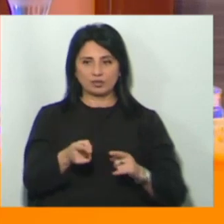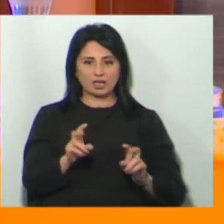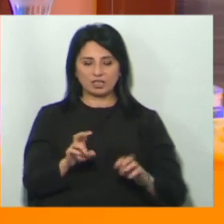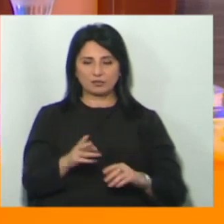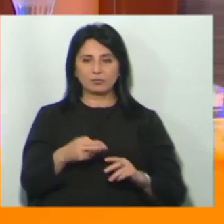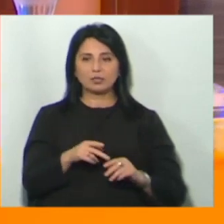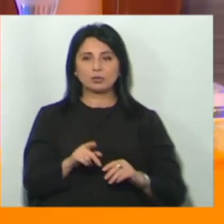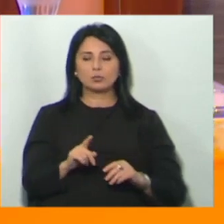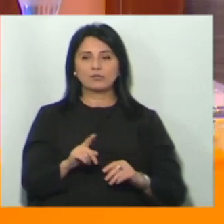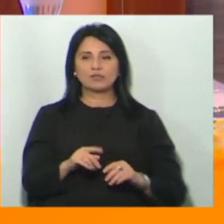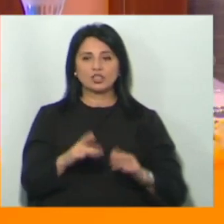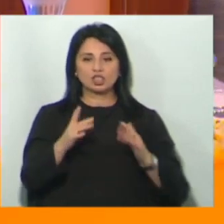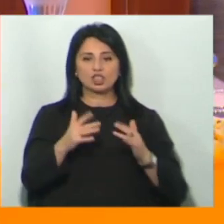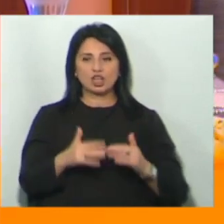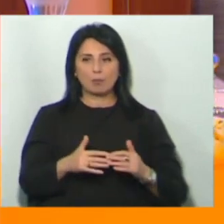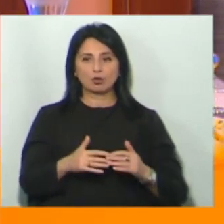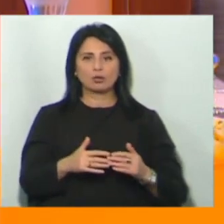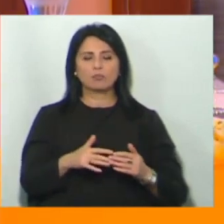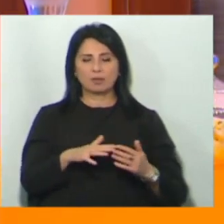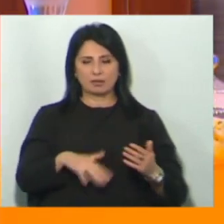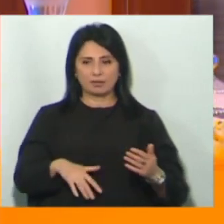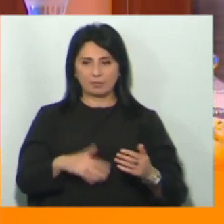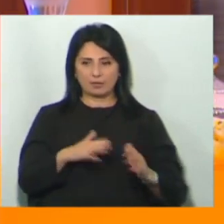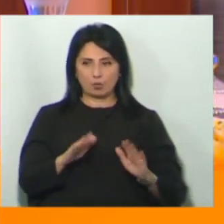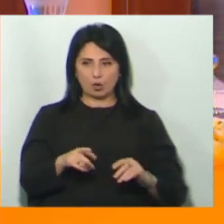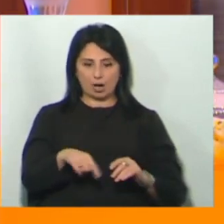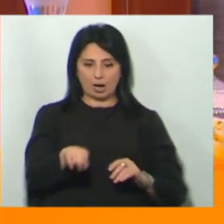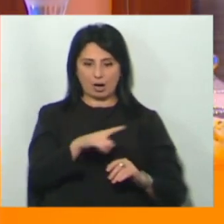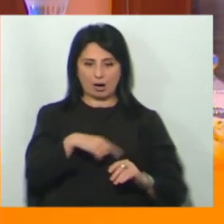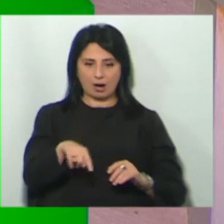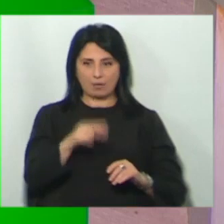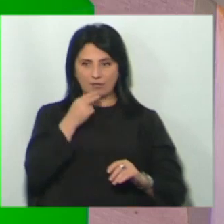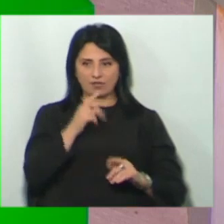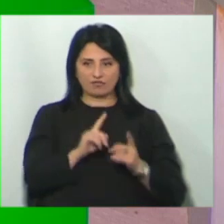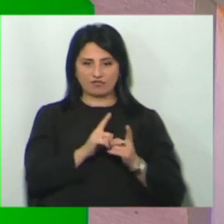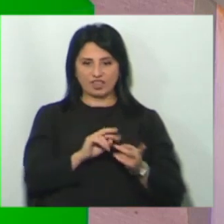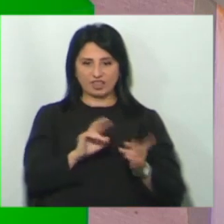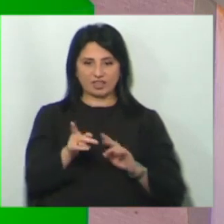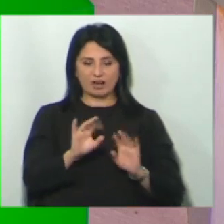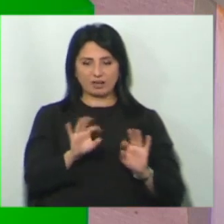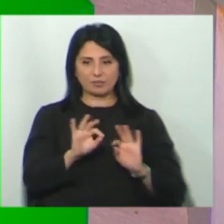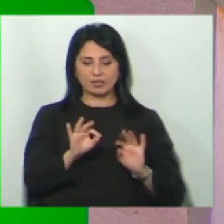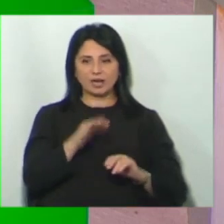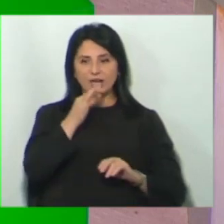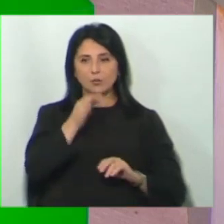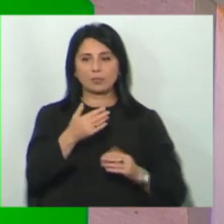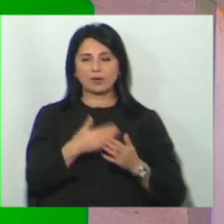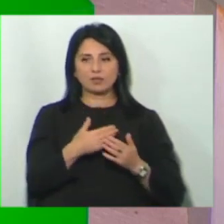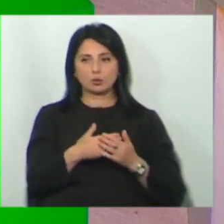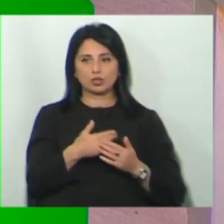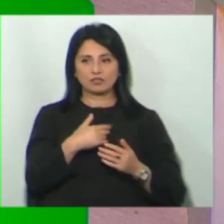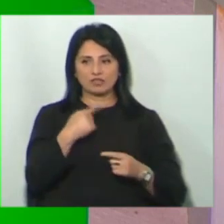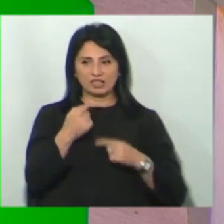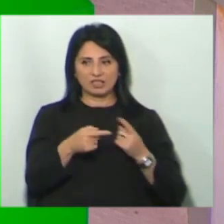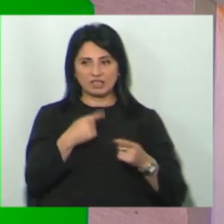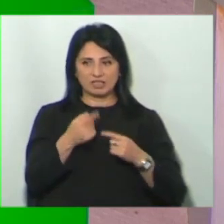არ ნიშნავს იმას, რომ ჩამონათვალი არ შეიძლება გავაგრძელოთ. Მე მხოლოდ ამ პროდუქტებს ვთარგმნი და გეტყვით, რომ მაგალითად, როდესაც